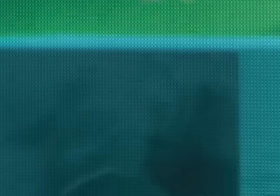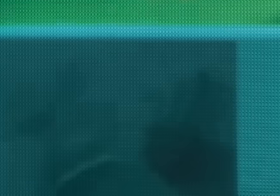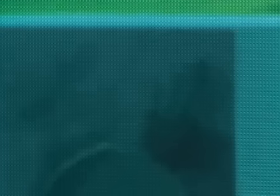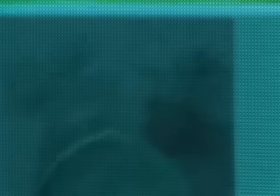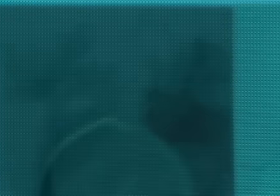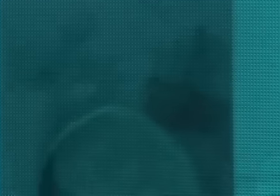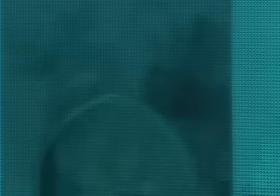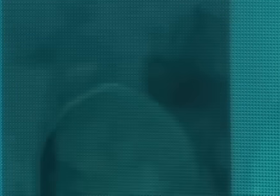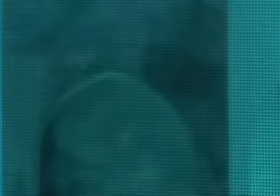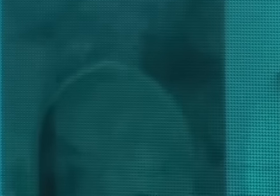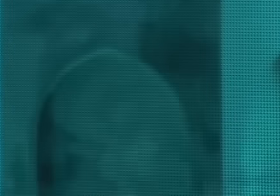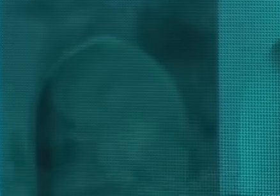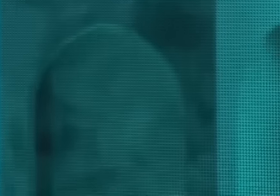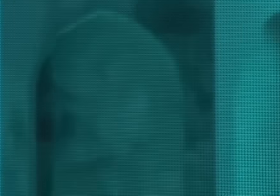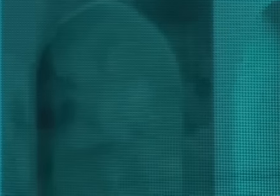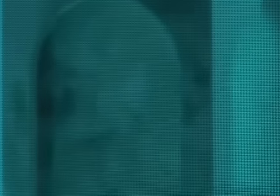wuana